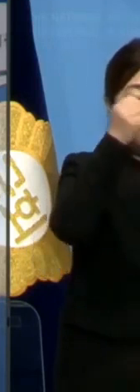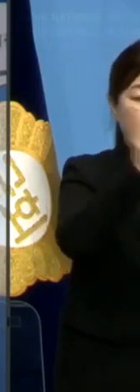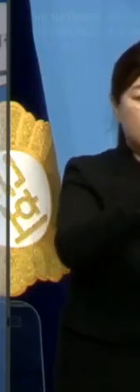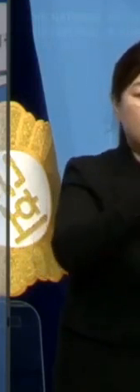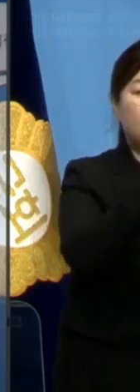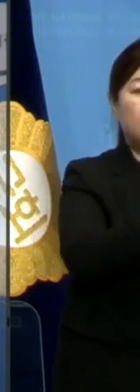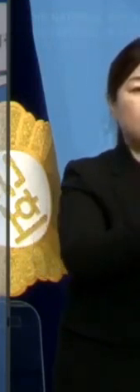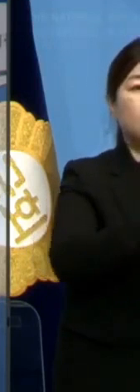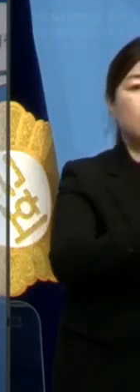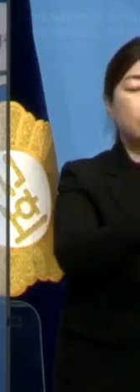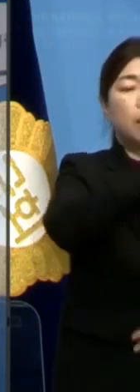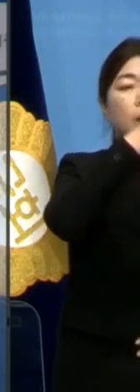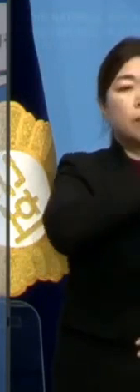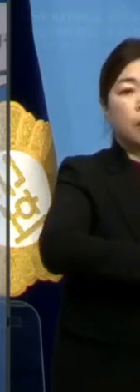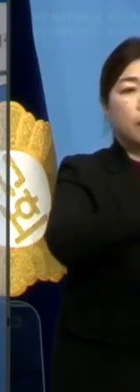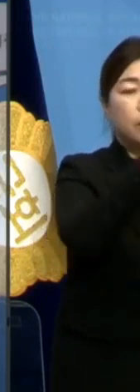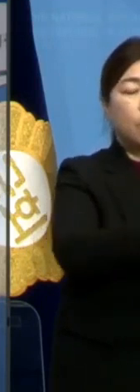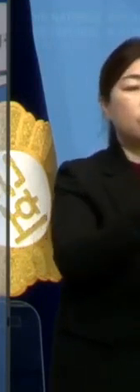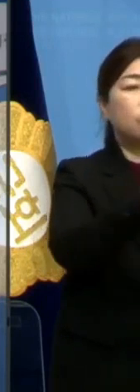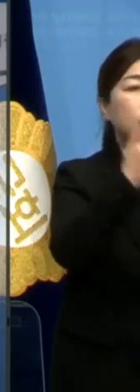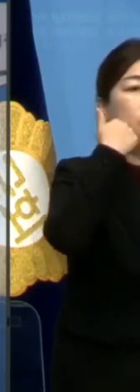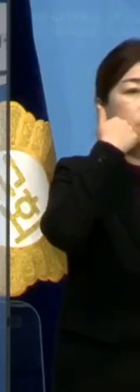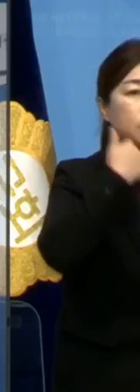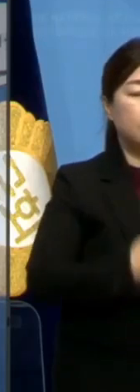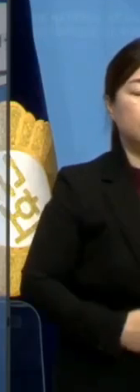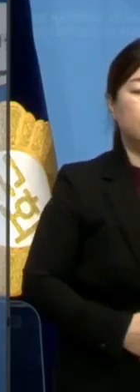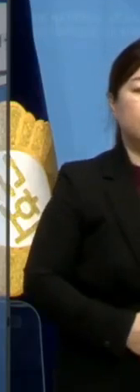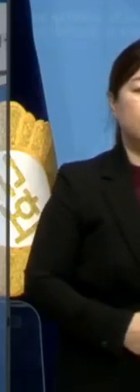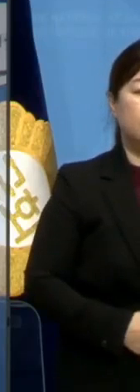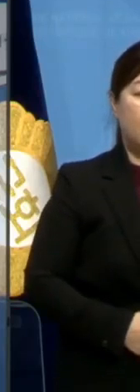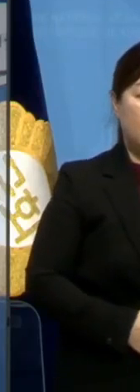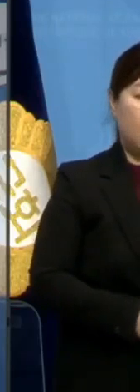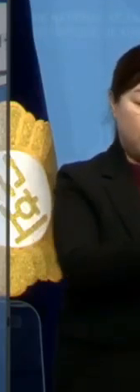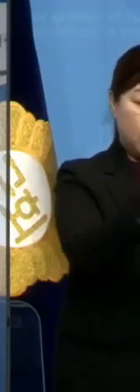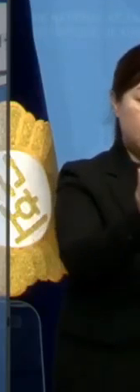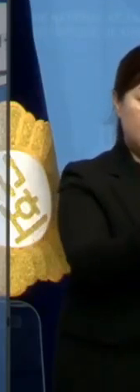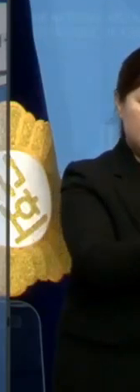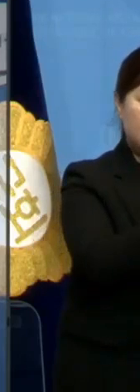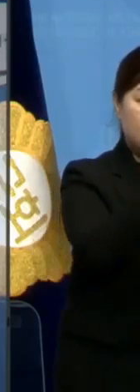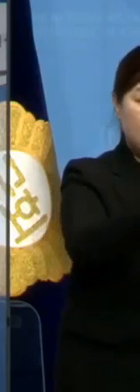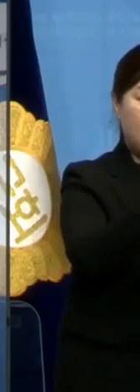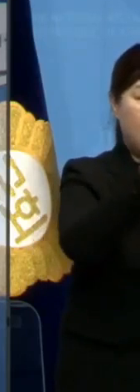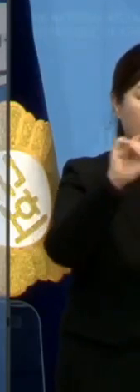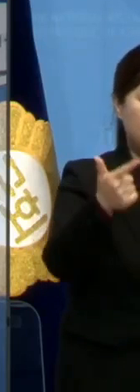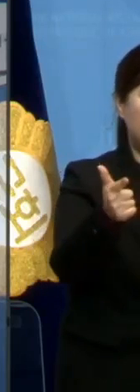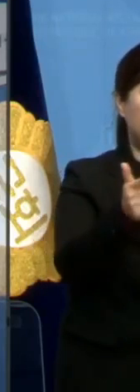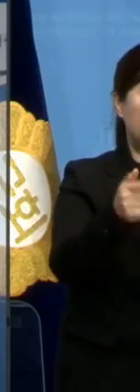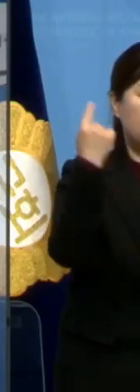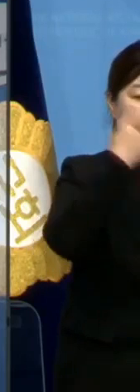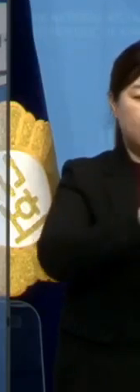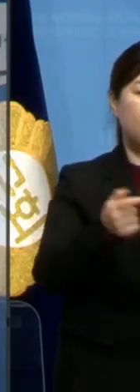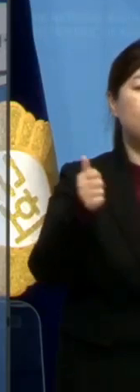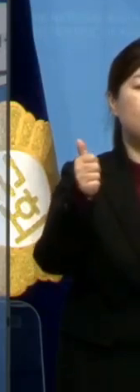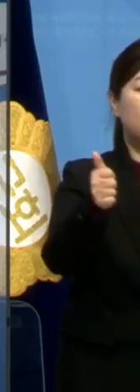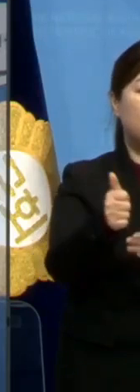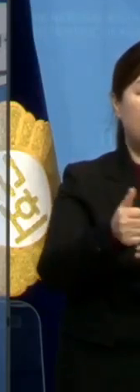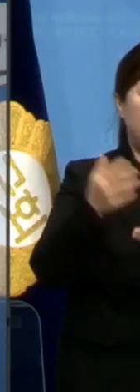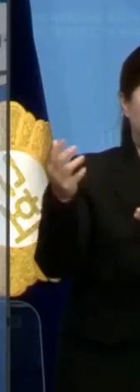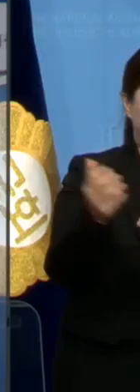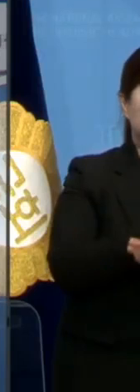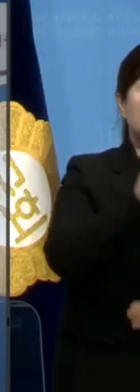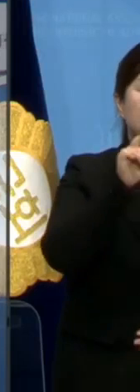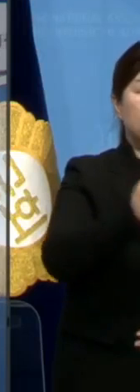흠집내면 그 이득이 누구에게 가겠습니까? 야권 전체는 안철수 대표에게 상처 줘서 얻을